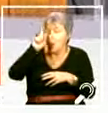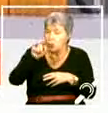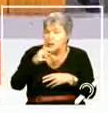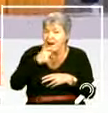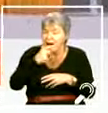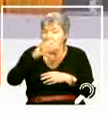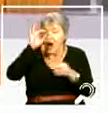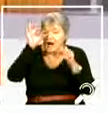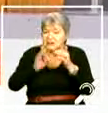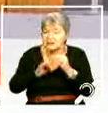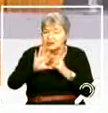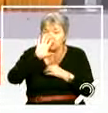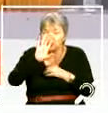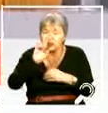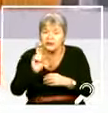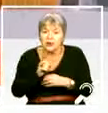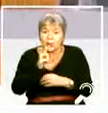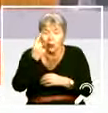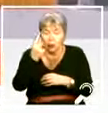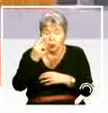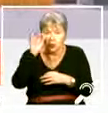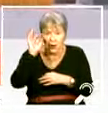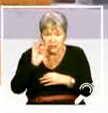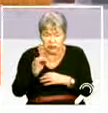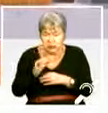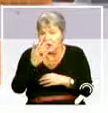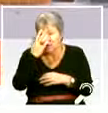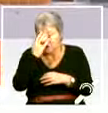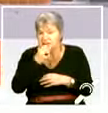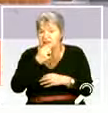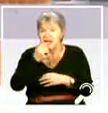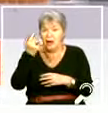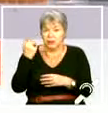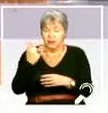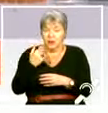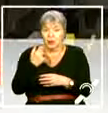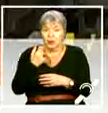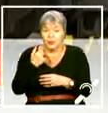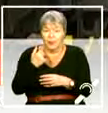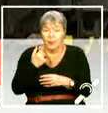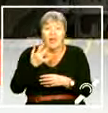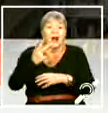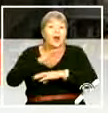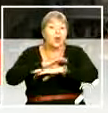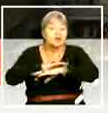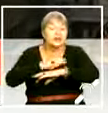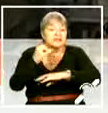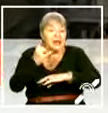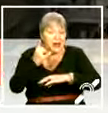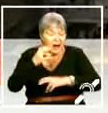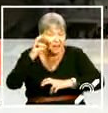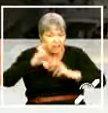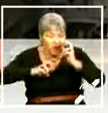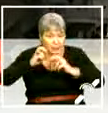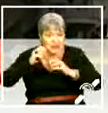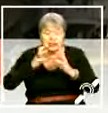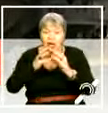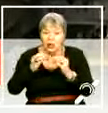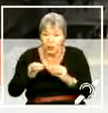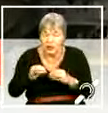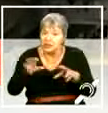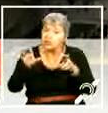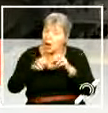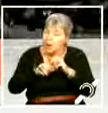cu 5,1% față de perioada similară a anului trecut. Asta în condițiile în care fabricile românești au